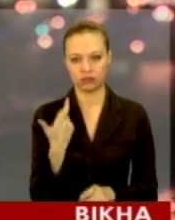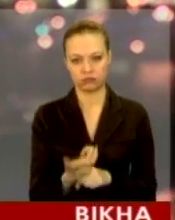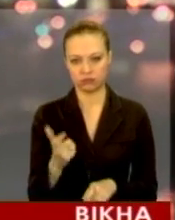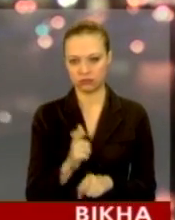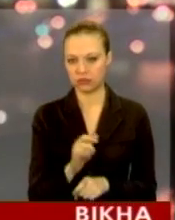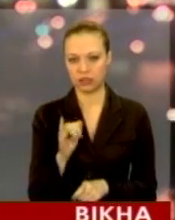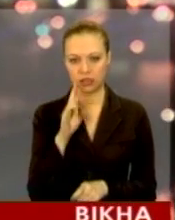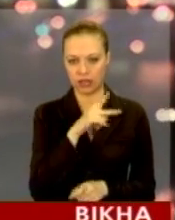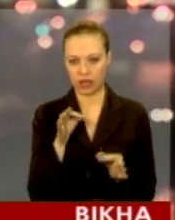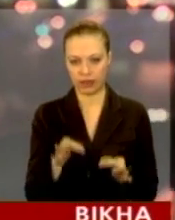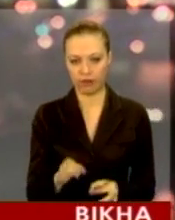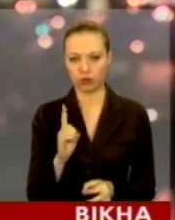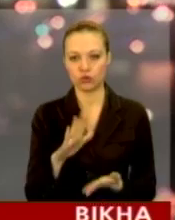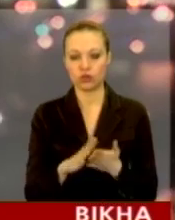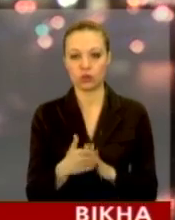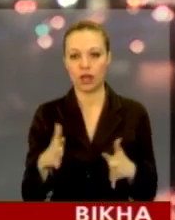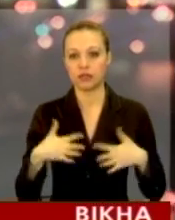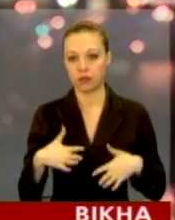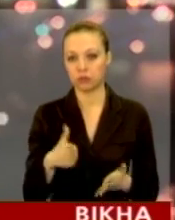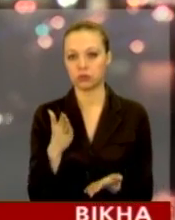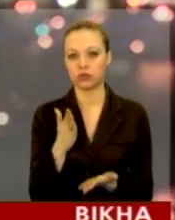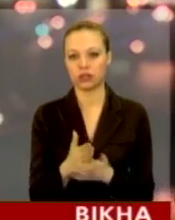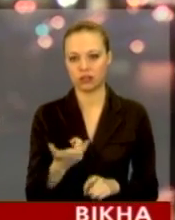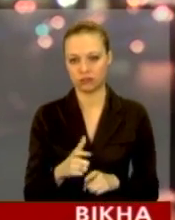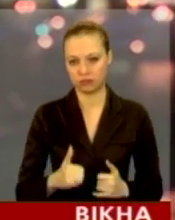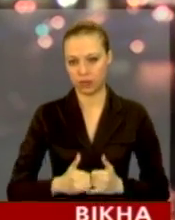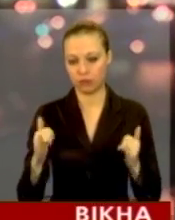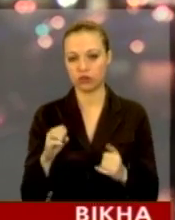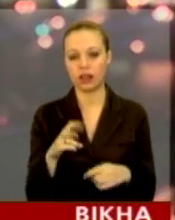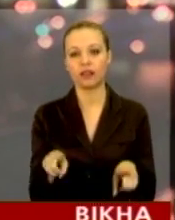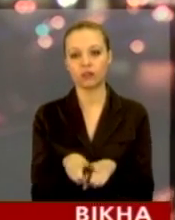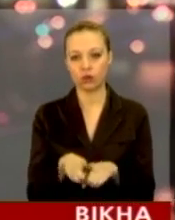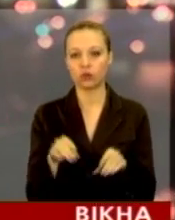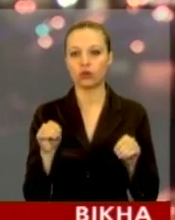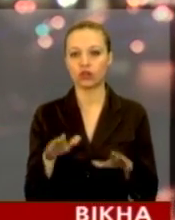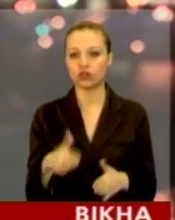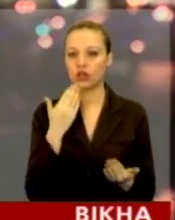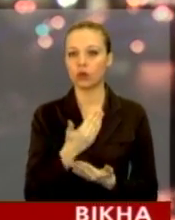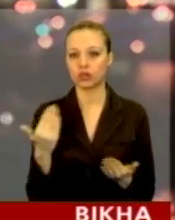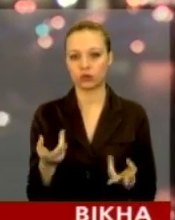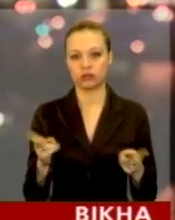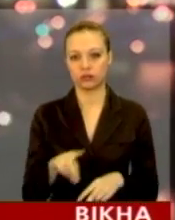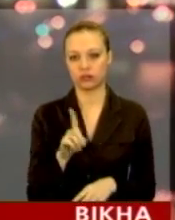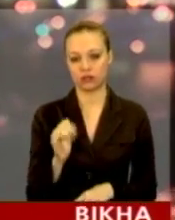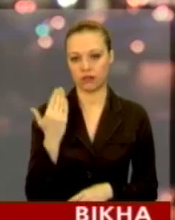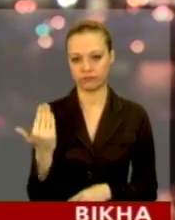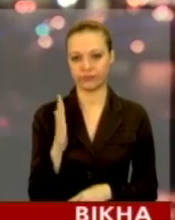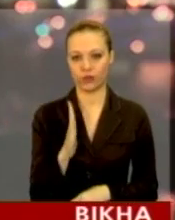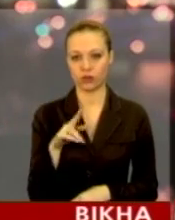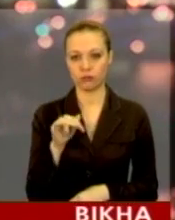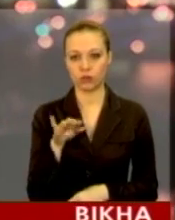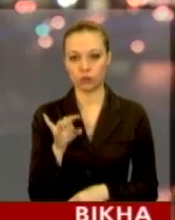і неадекватними, поза як ситуація в Криму є перебільшеною. Ну, але все одно рішення остаточно залишається за Володимиром